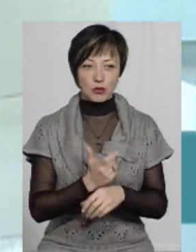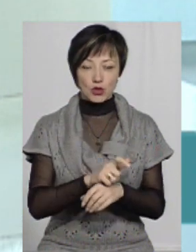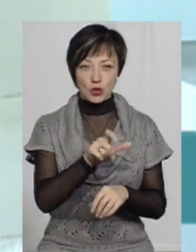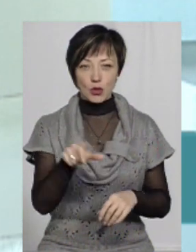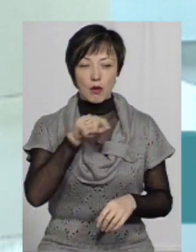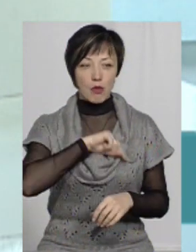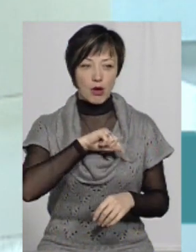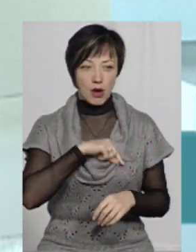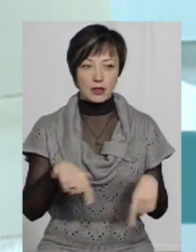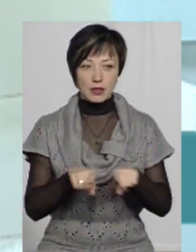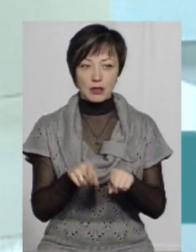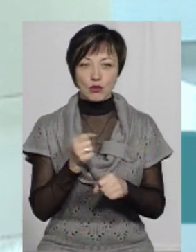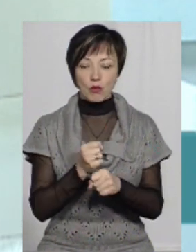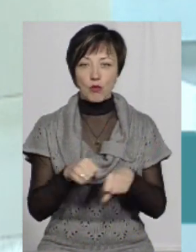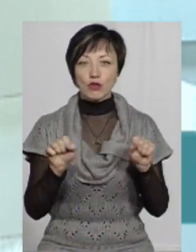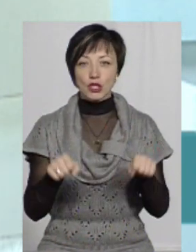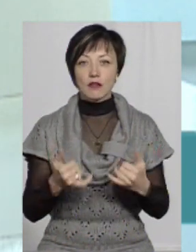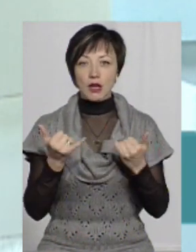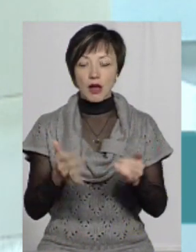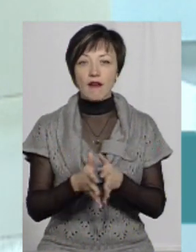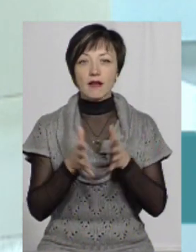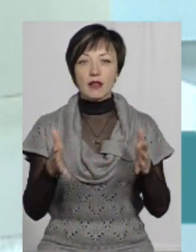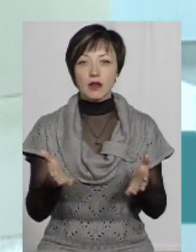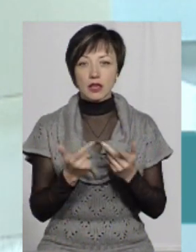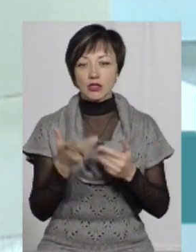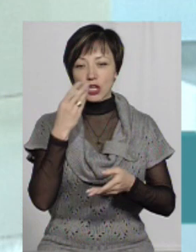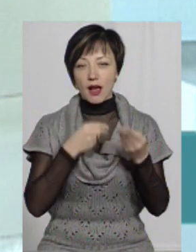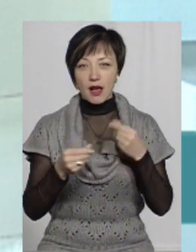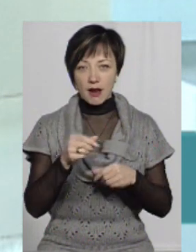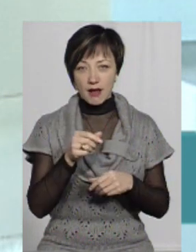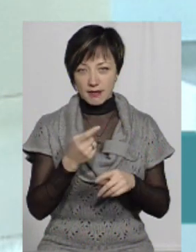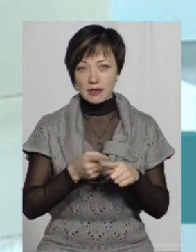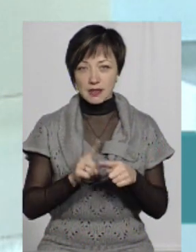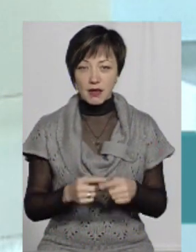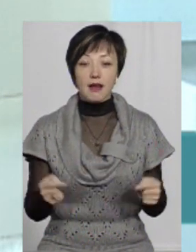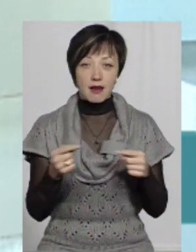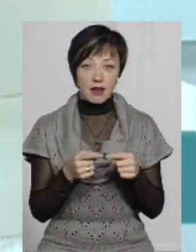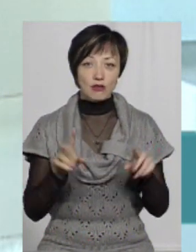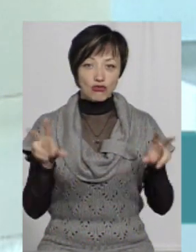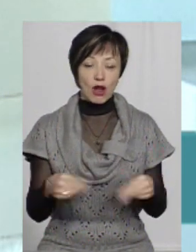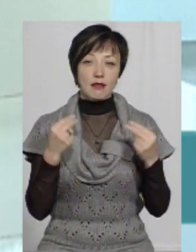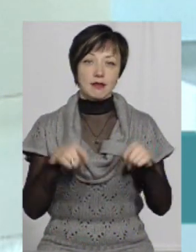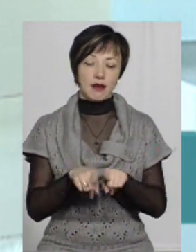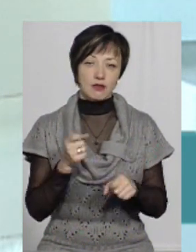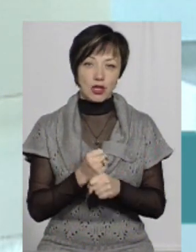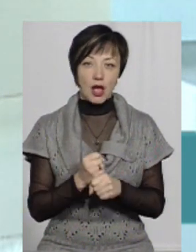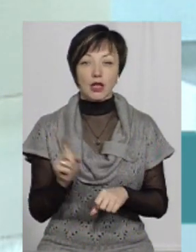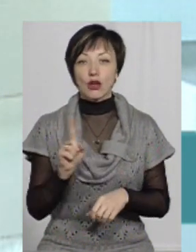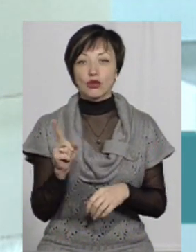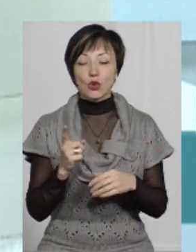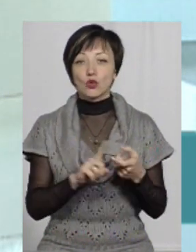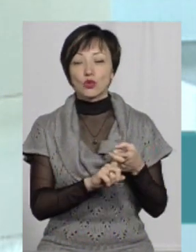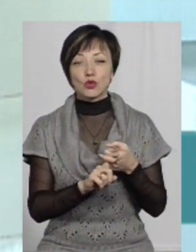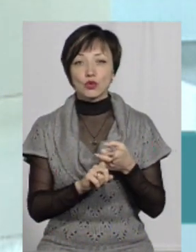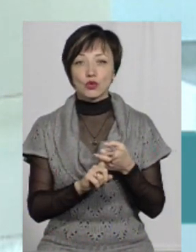більшості людей морально так зробити. Можливо, для великої кількості шахраїв це якраз і шанс так вчиняти. А що